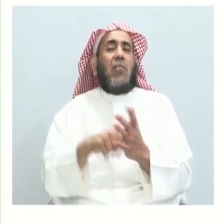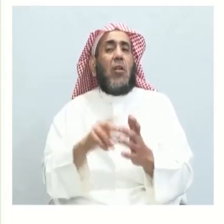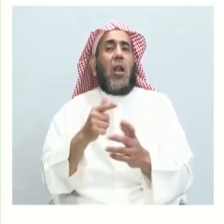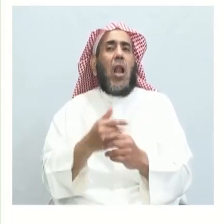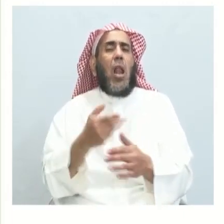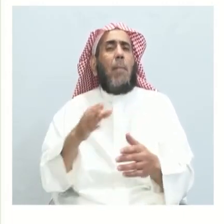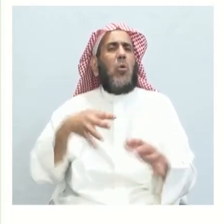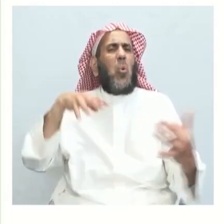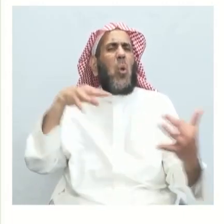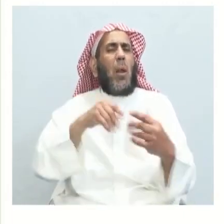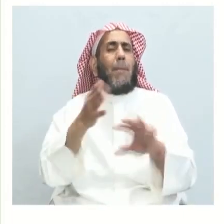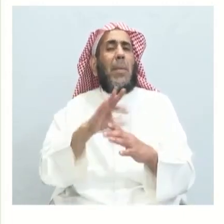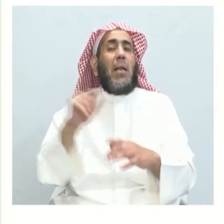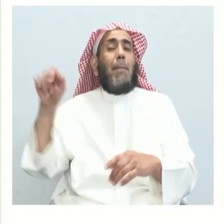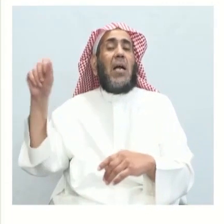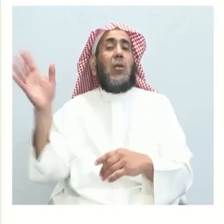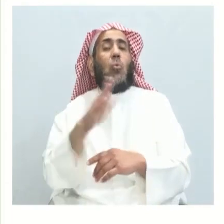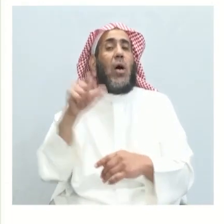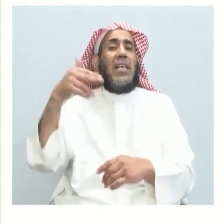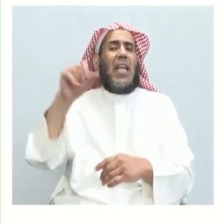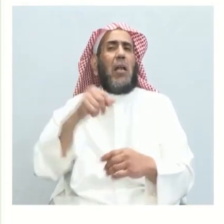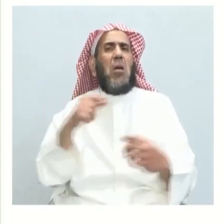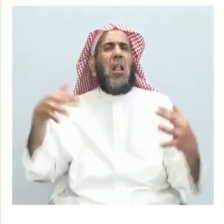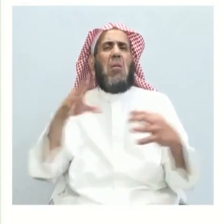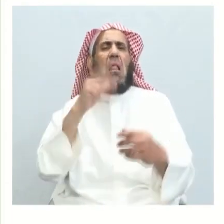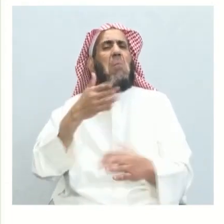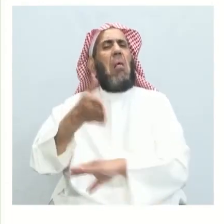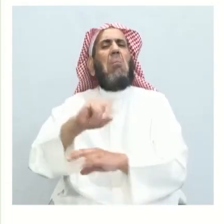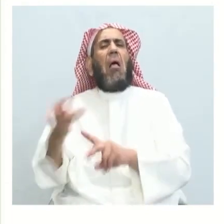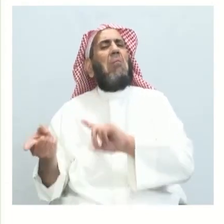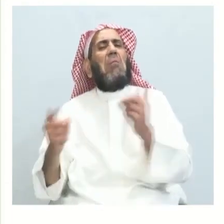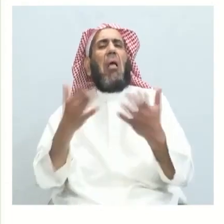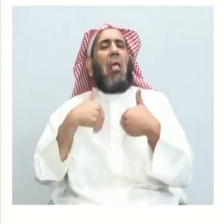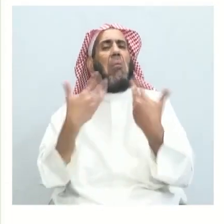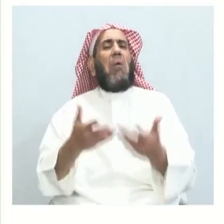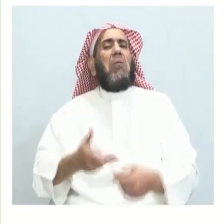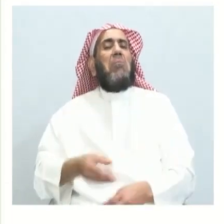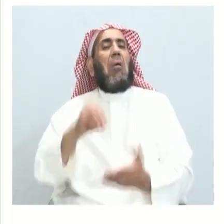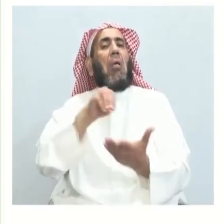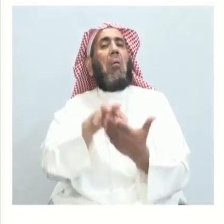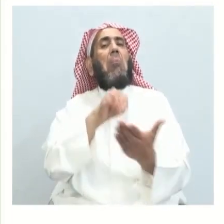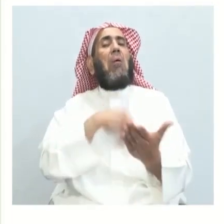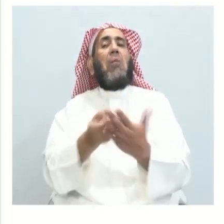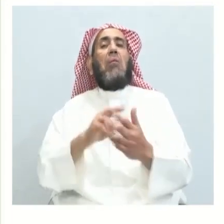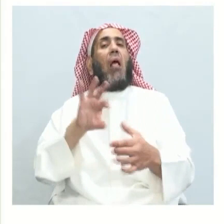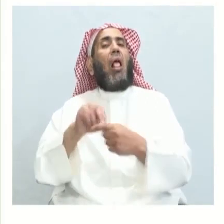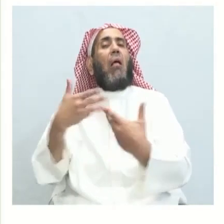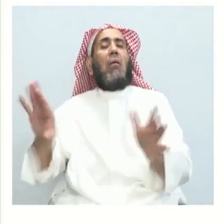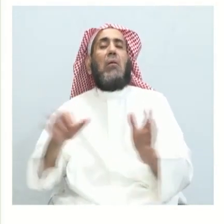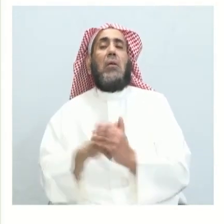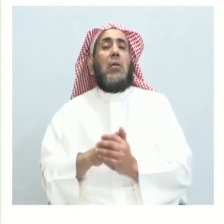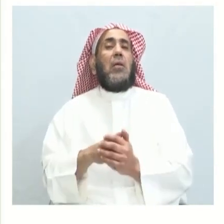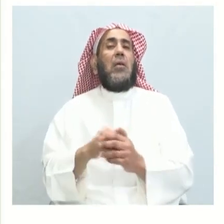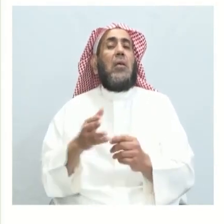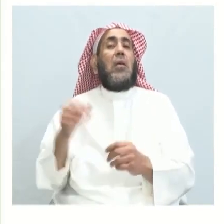لم يدخل الحرب التي كانت بين بكر وتغلب وقال هذه الحرب لا ناقه لي فيها ولا ولا جم معنى انه ليس لي علاقه بهم